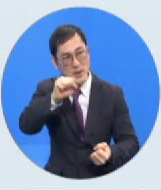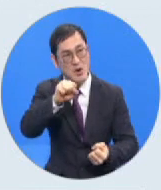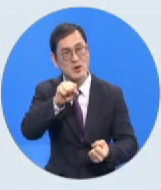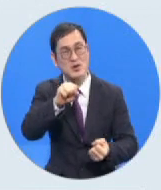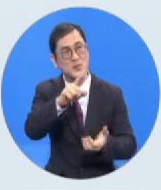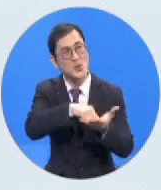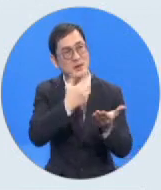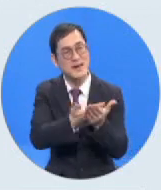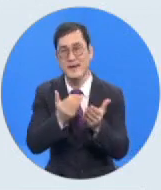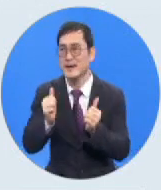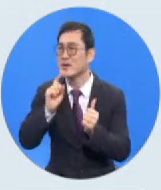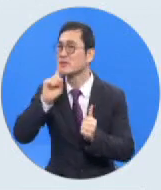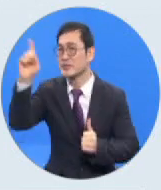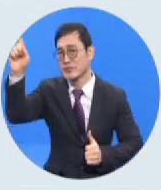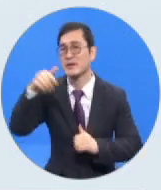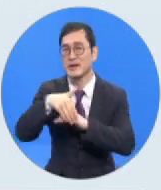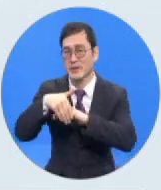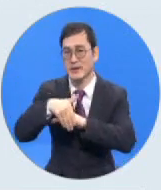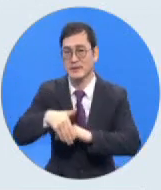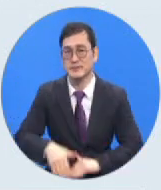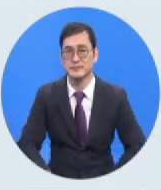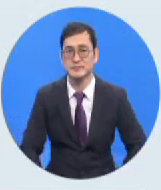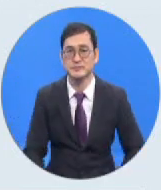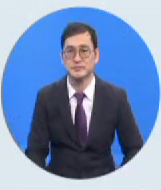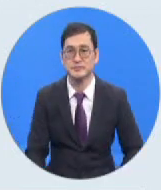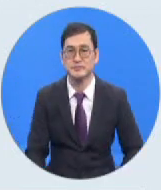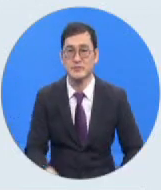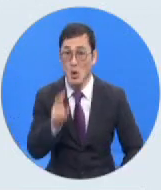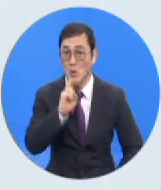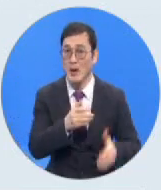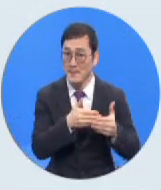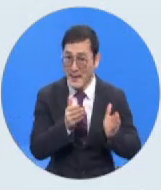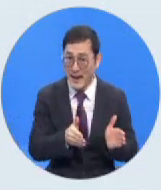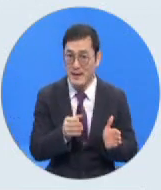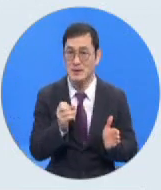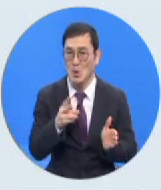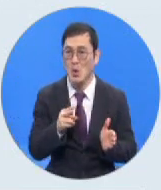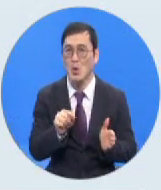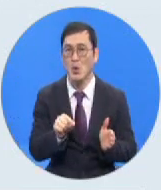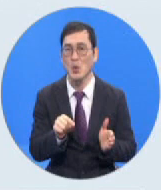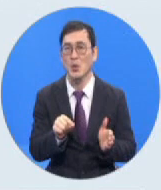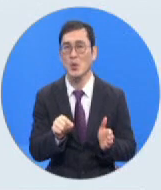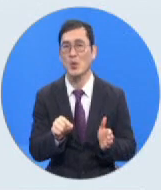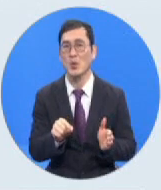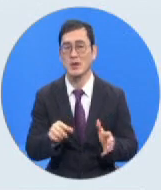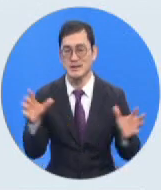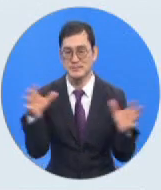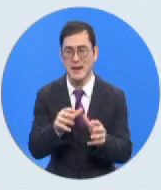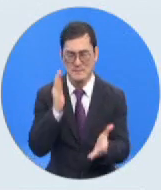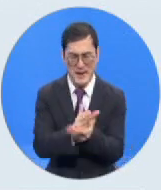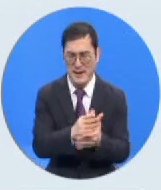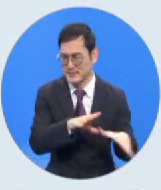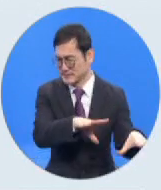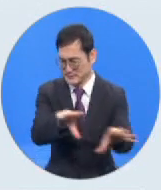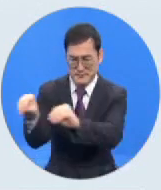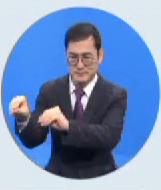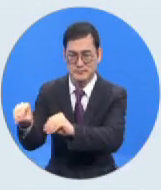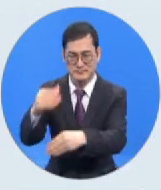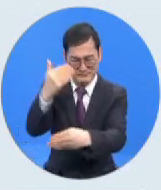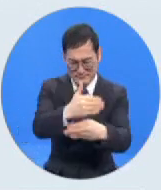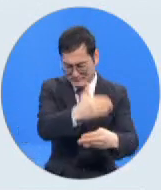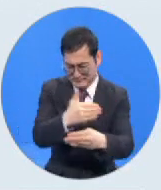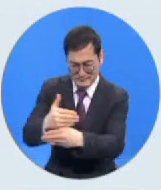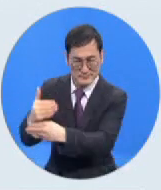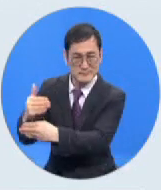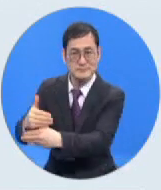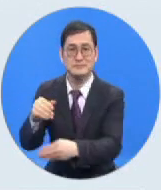손해배상 청구를 진행하려고 하고 있습니다. 또 노래방 등 장기간 집합금지 5개 업종에서는 평등권을